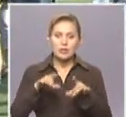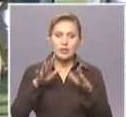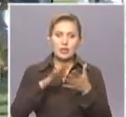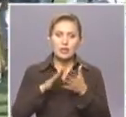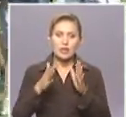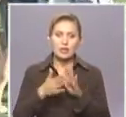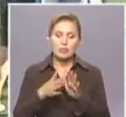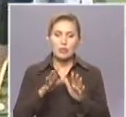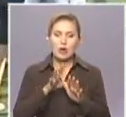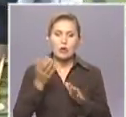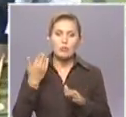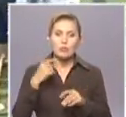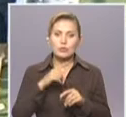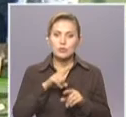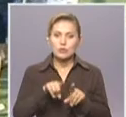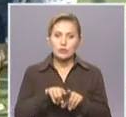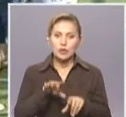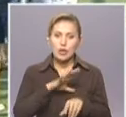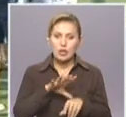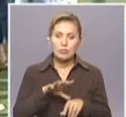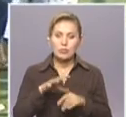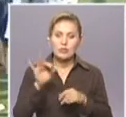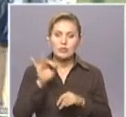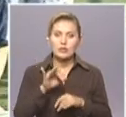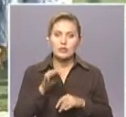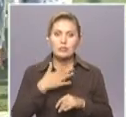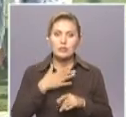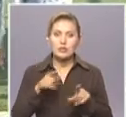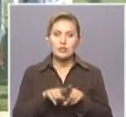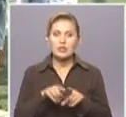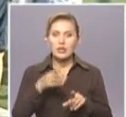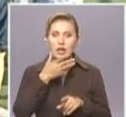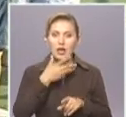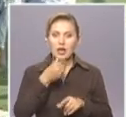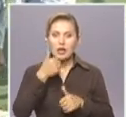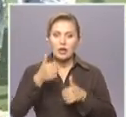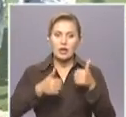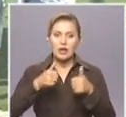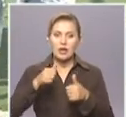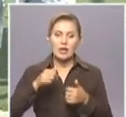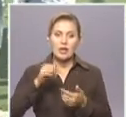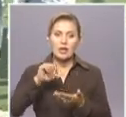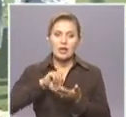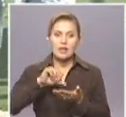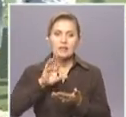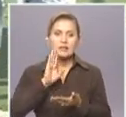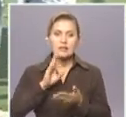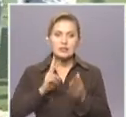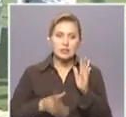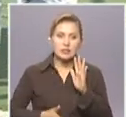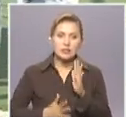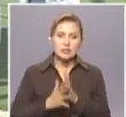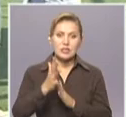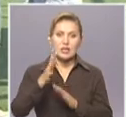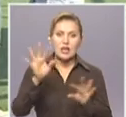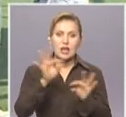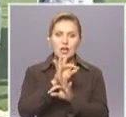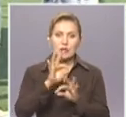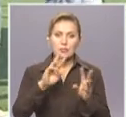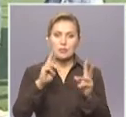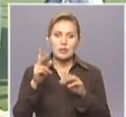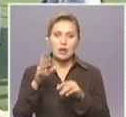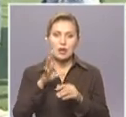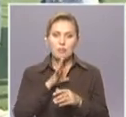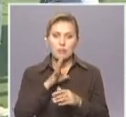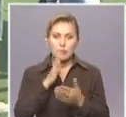жағдай болды, бұрын соңды болмаған. Және де мен сияқты сұлулық байқауына қатысатын қыздар кішкентайынан көбінесе әнге, биге, бейін